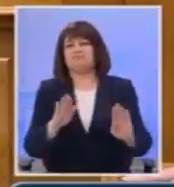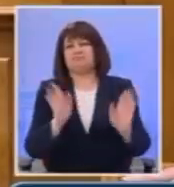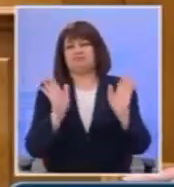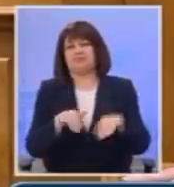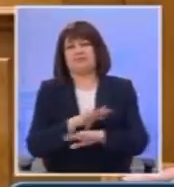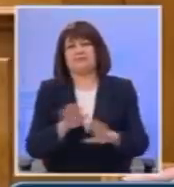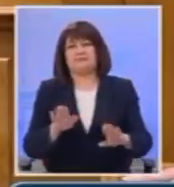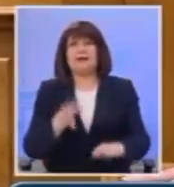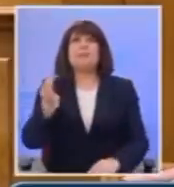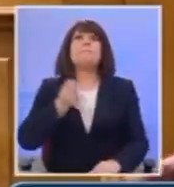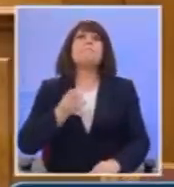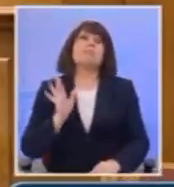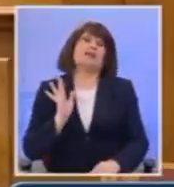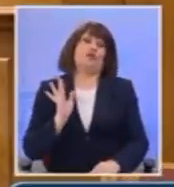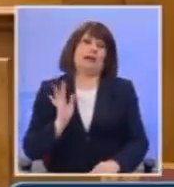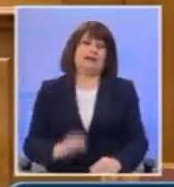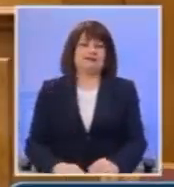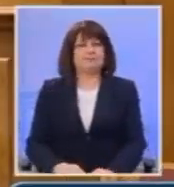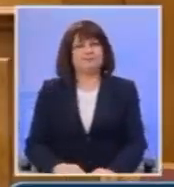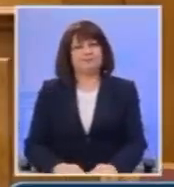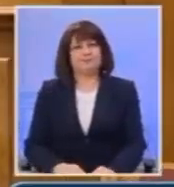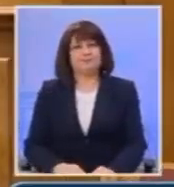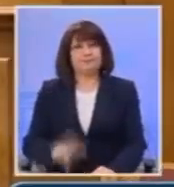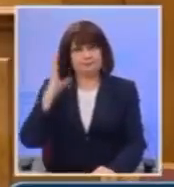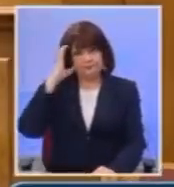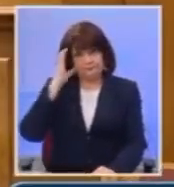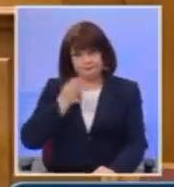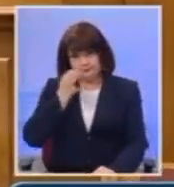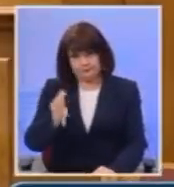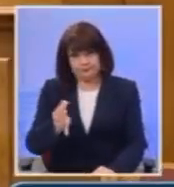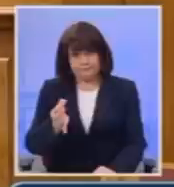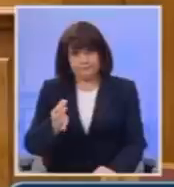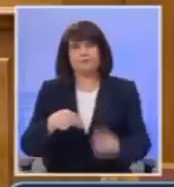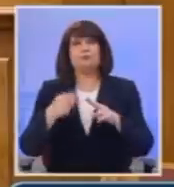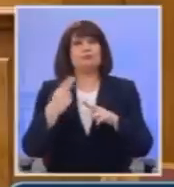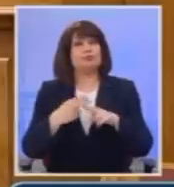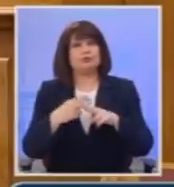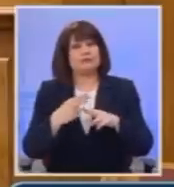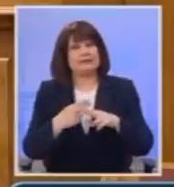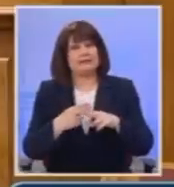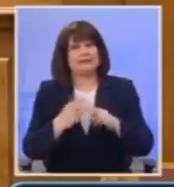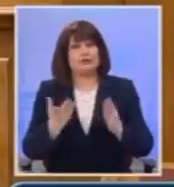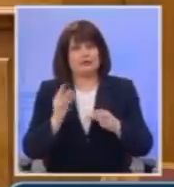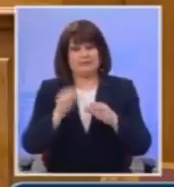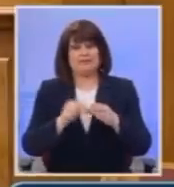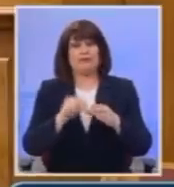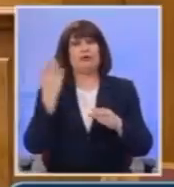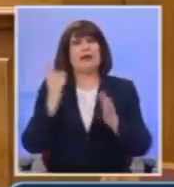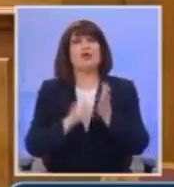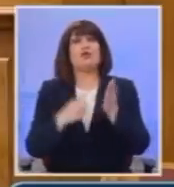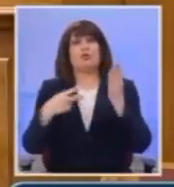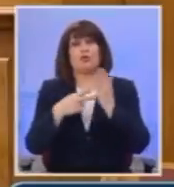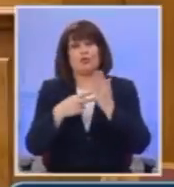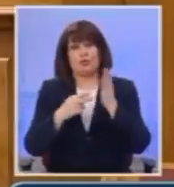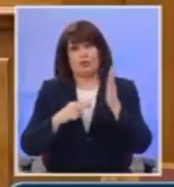μην χρησιμοποιείτε λοιπόν αυτό το επιχείρημα. Εγώ θα ήθελα να κλείσω θυμίζοντάς σας κάτι πιστεύω πιο σημαντικό από αυτή την ψηφοφορία τότε, τον Αύγουστο του